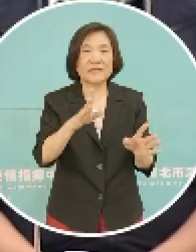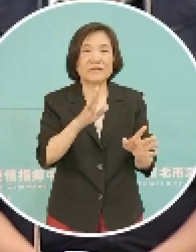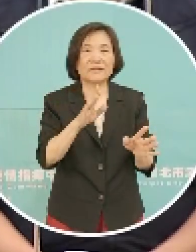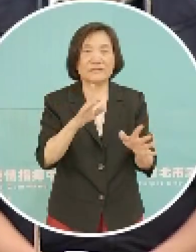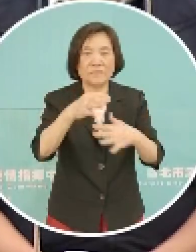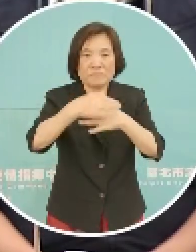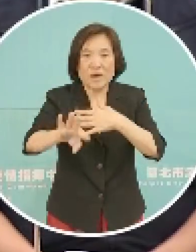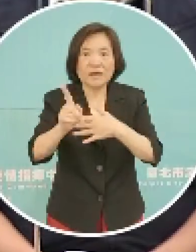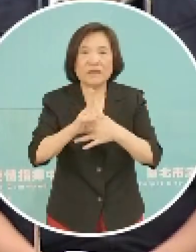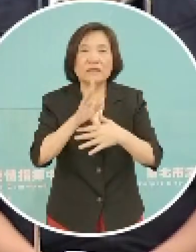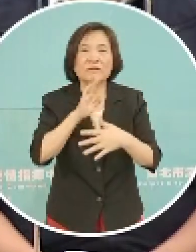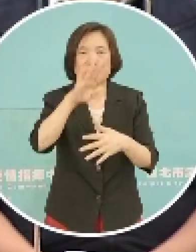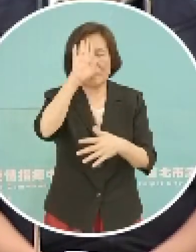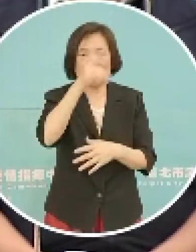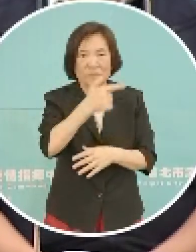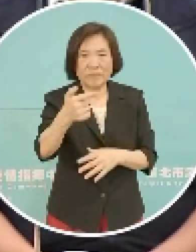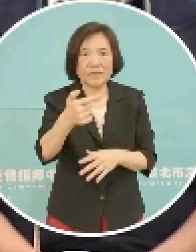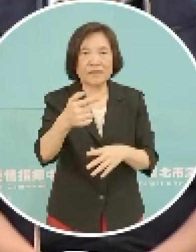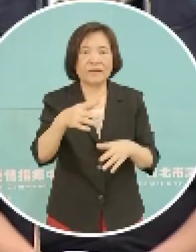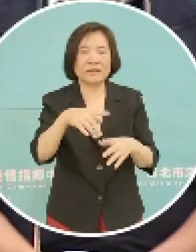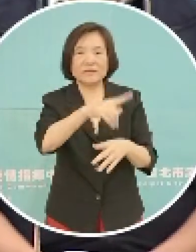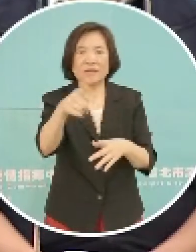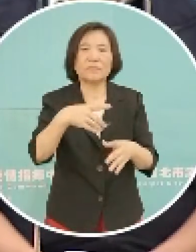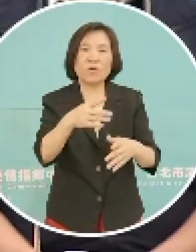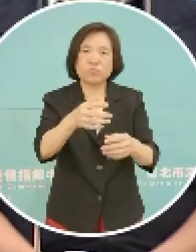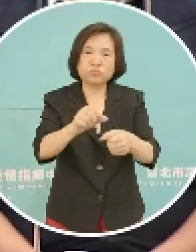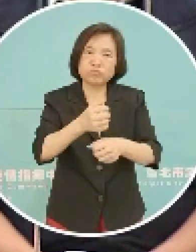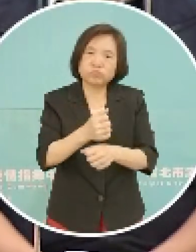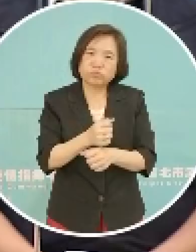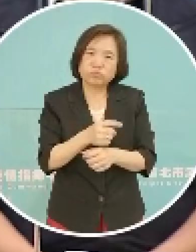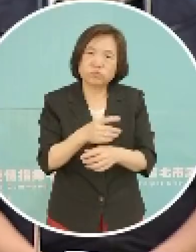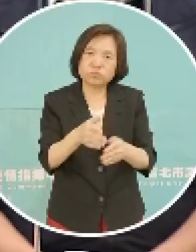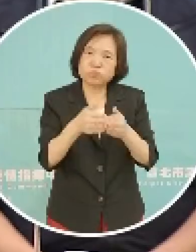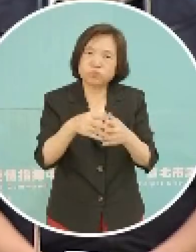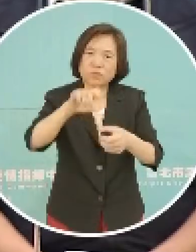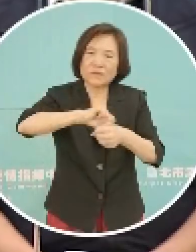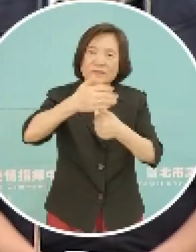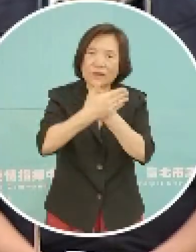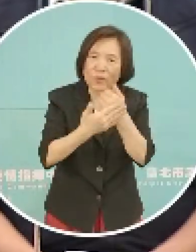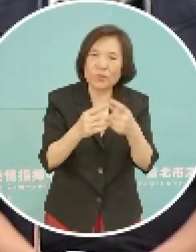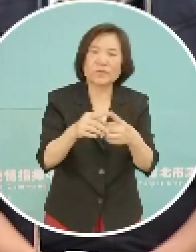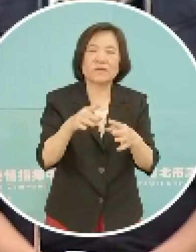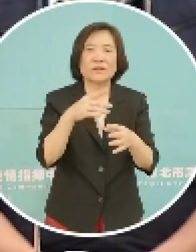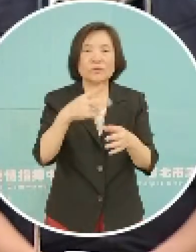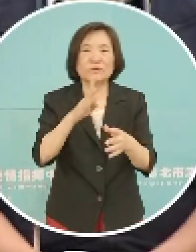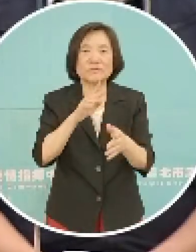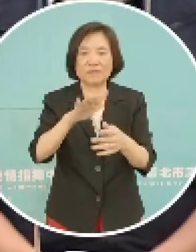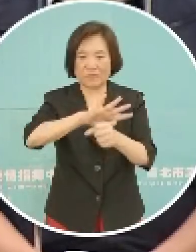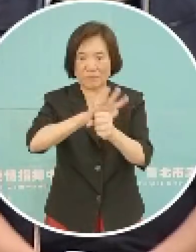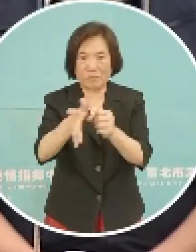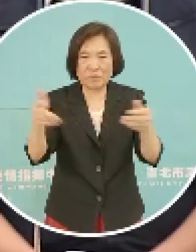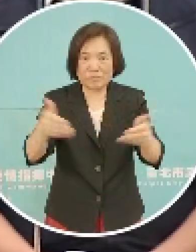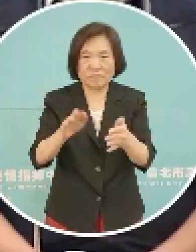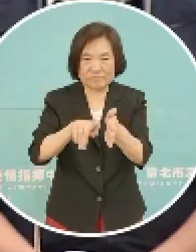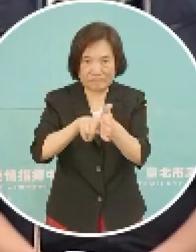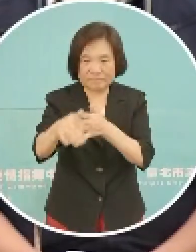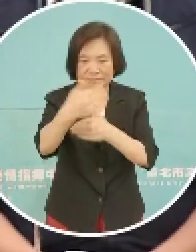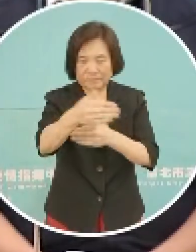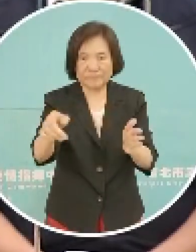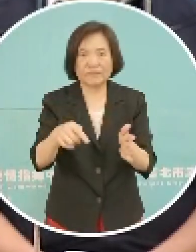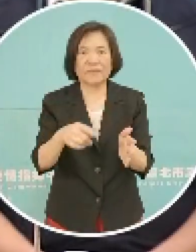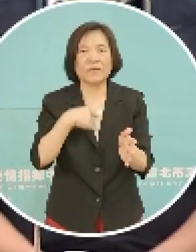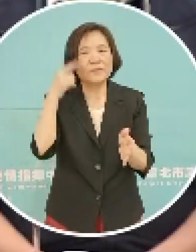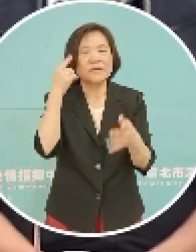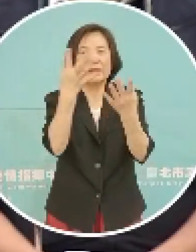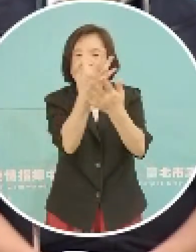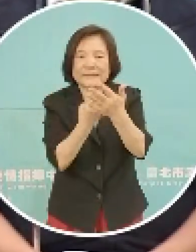是重症的病人所需要的加护病房或者负压隔离病房。所以希望在呈现这个